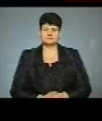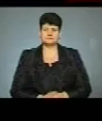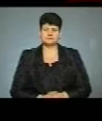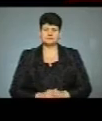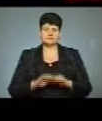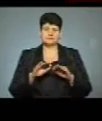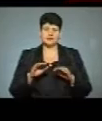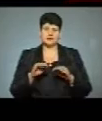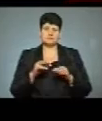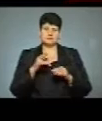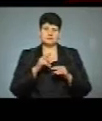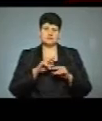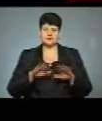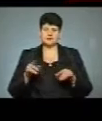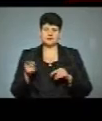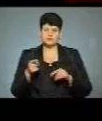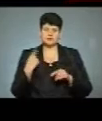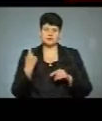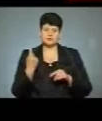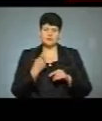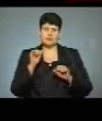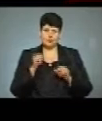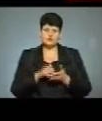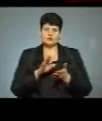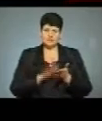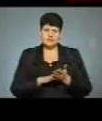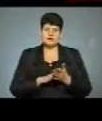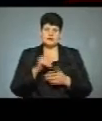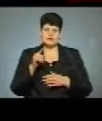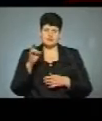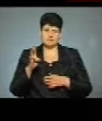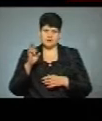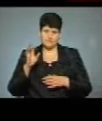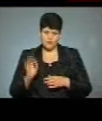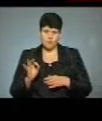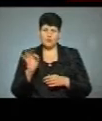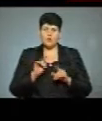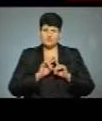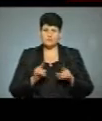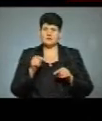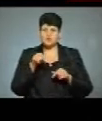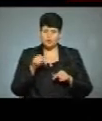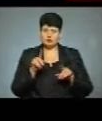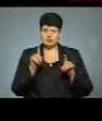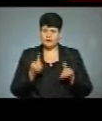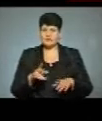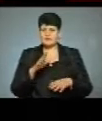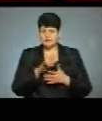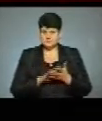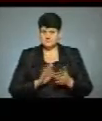Абітурієнти Тернопільщини від сьогодні можуть реєструватися на зовнішнє незалежне оцінювання. Про особливості цьогорічного тестування – далі у